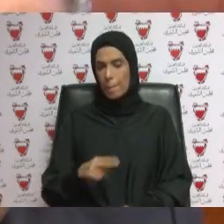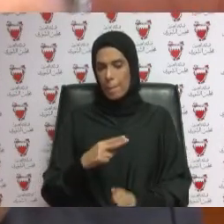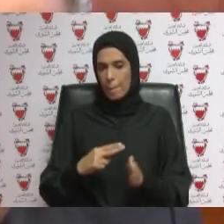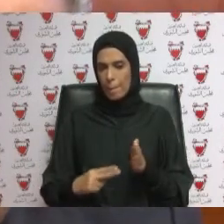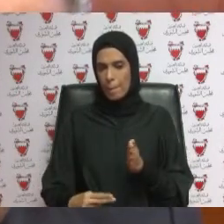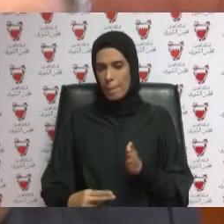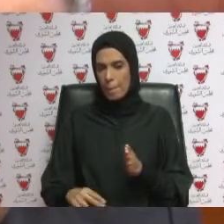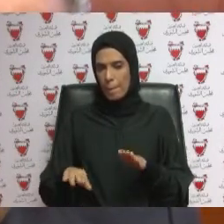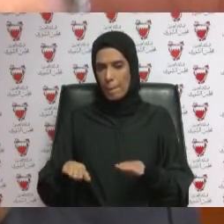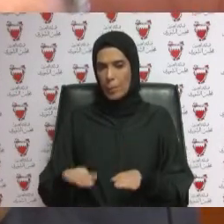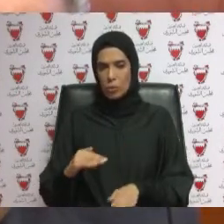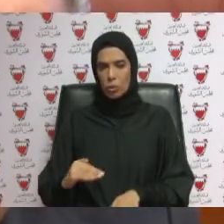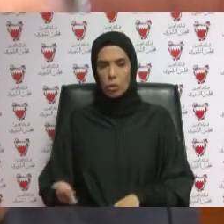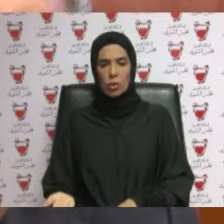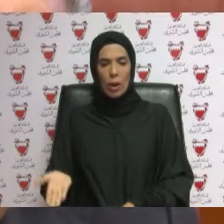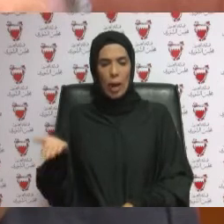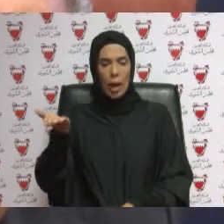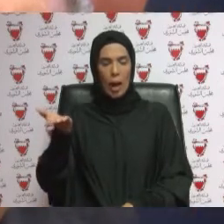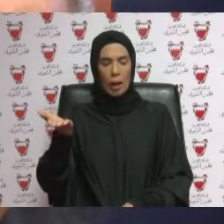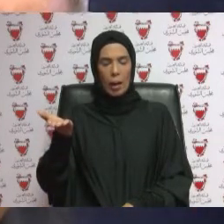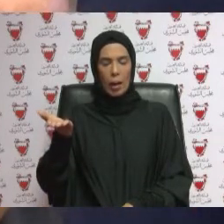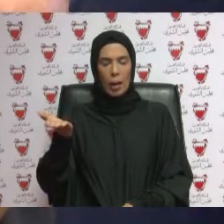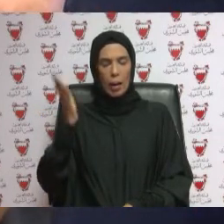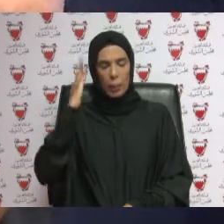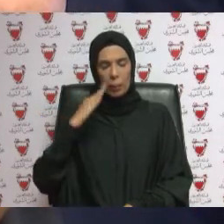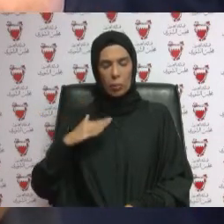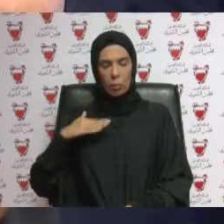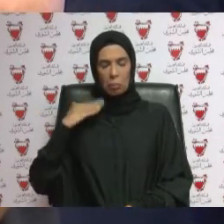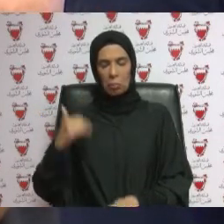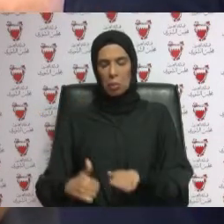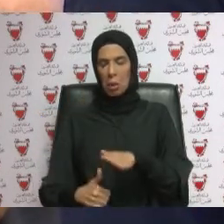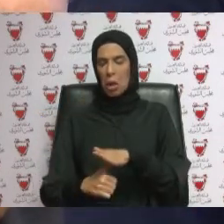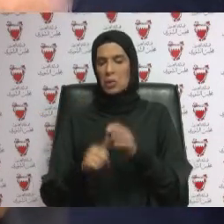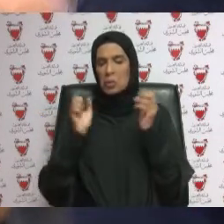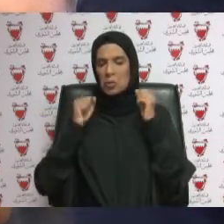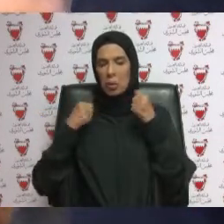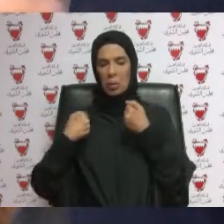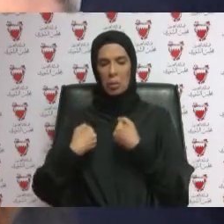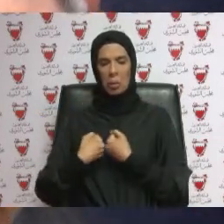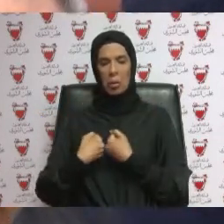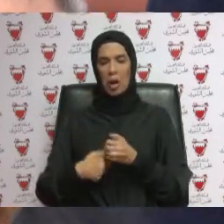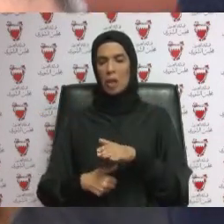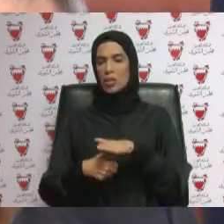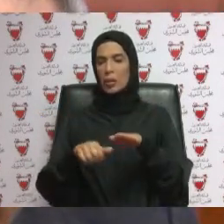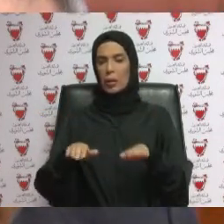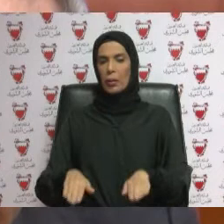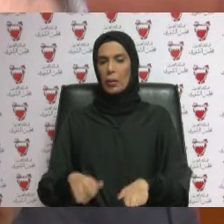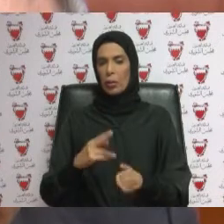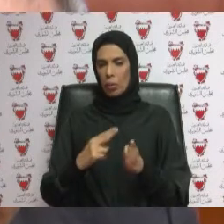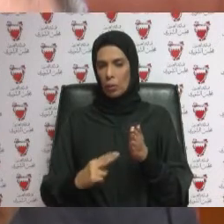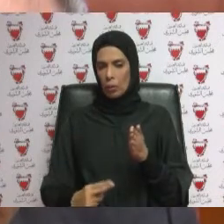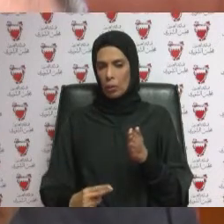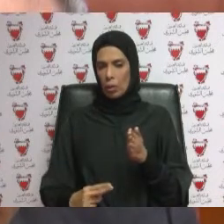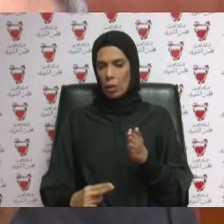قبل المجلس الأعلى للمرأة برئاسة صاحبة السمو الأميرة سميقة بنت إبراهيم رئيسة المجلس الأعلى، واللي تم اعتمادها من قبل جلالة